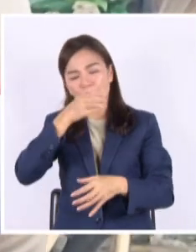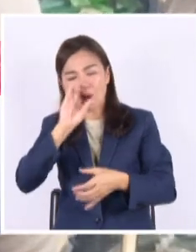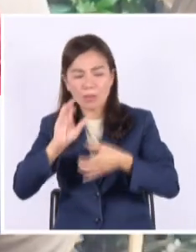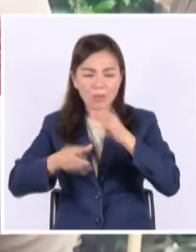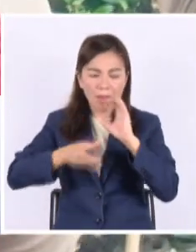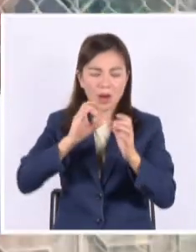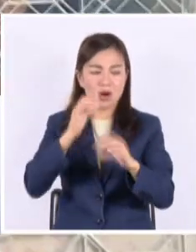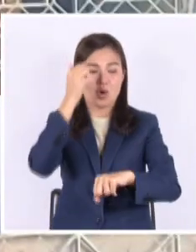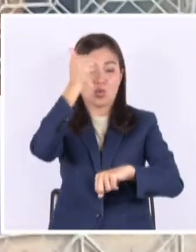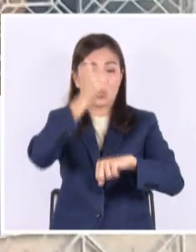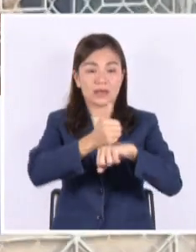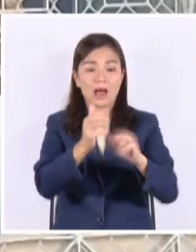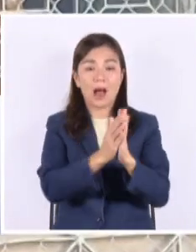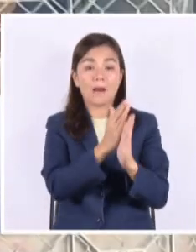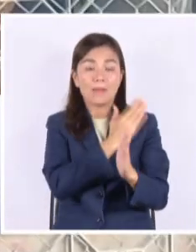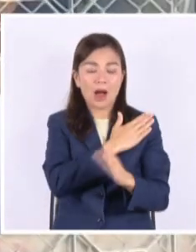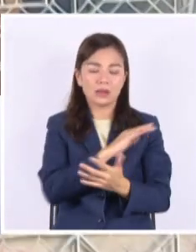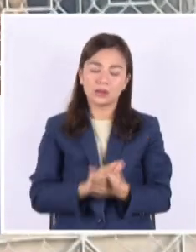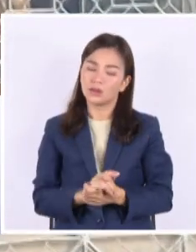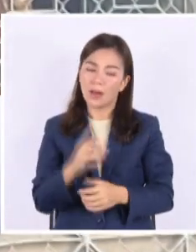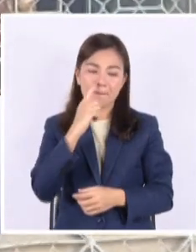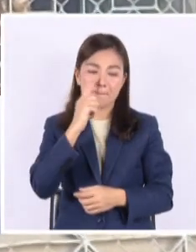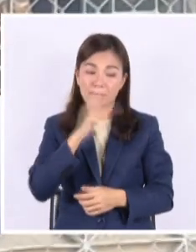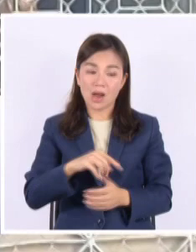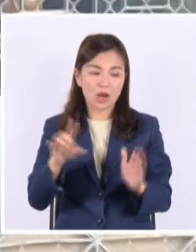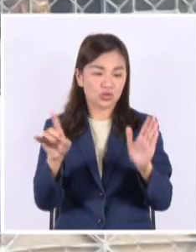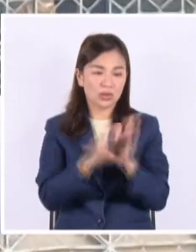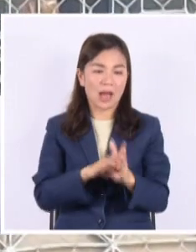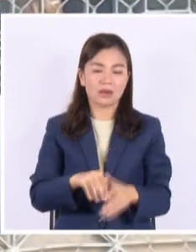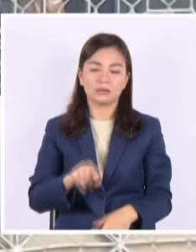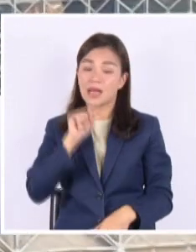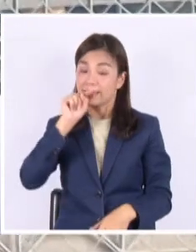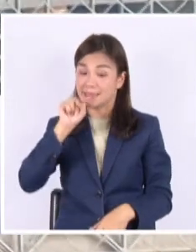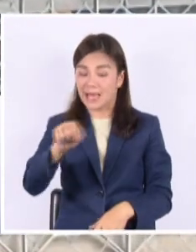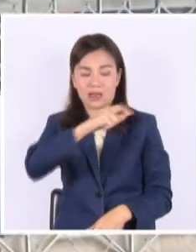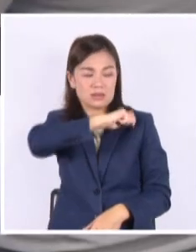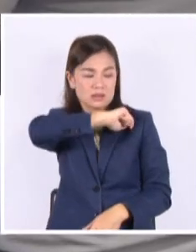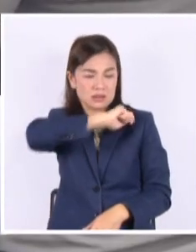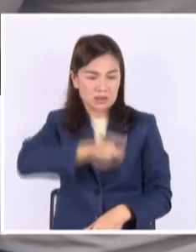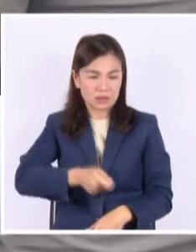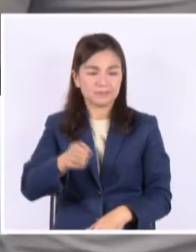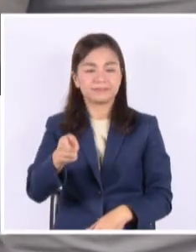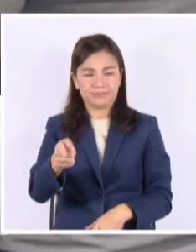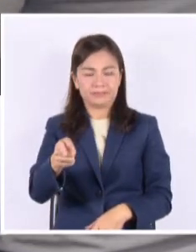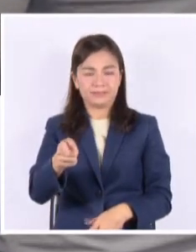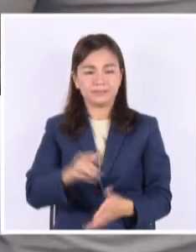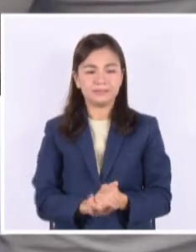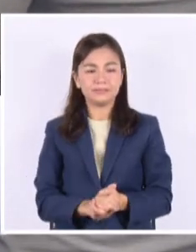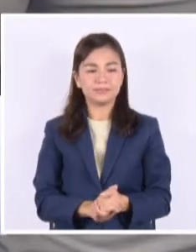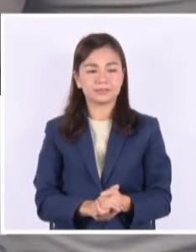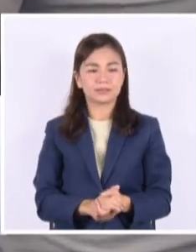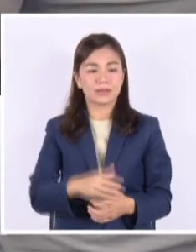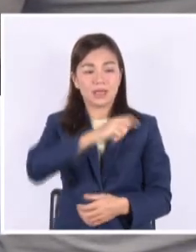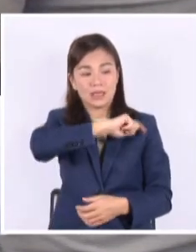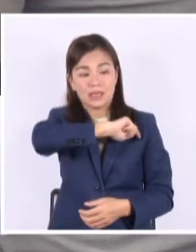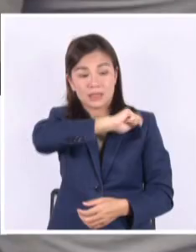านี้ก็เคยตักเตือนก็ไม่ฟังนะครับสุดท้ายก็เลยสึกให้สึกเลยนะฮะให้สึกจากความเป็นพระทีนี้พอสึก